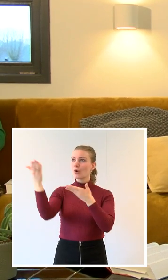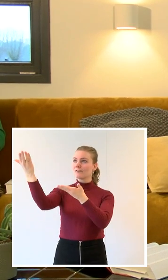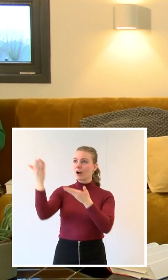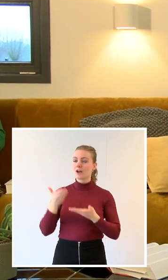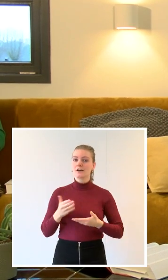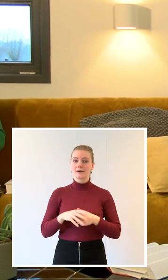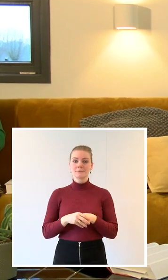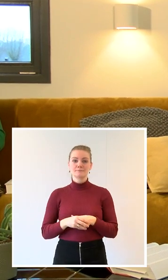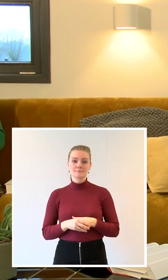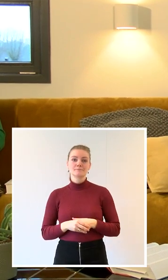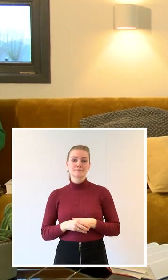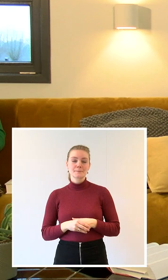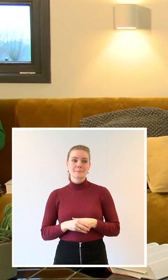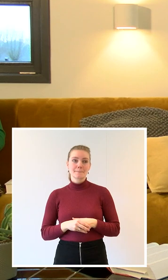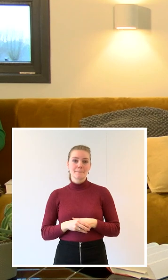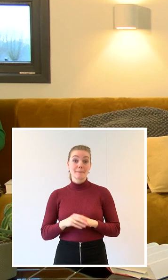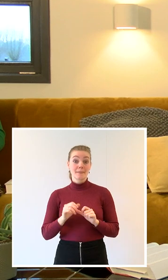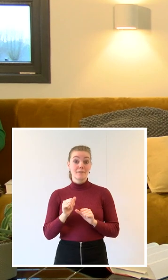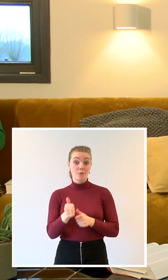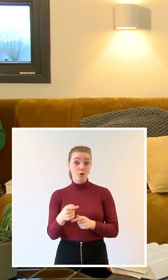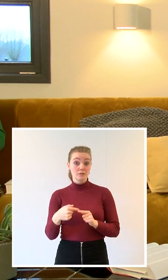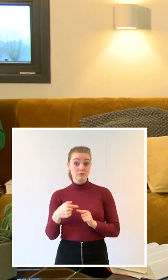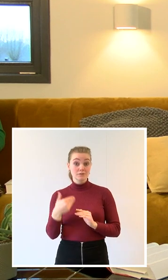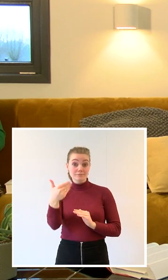Om vervolgens, en dat is het tweede, tot een zegen te kunnen zijn.